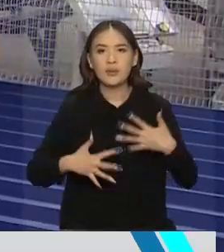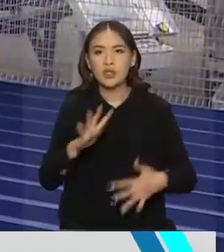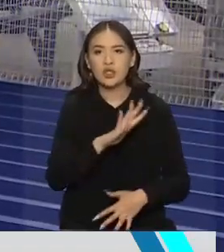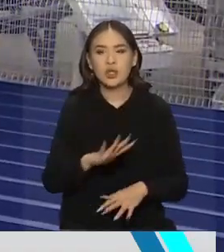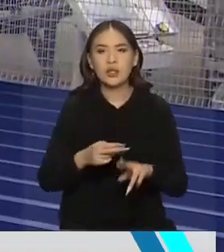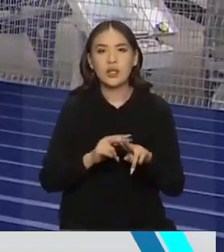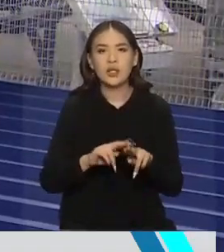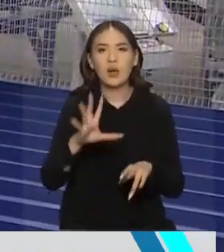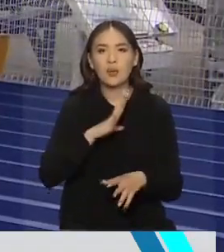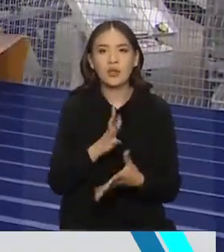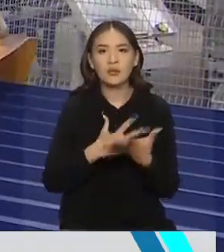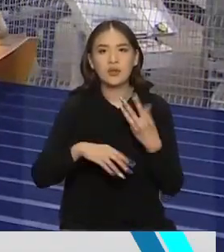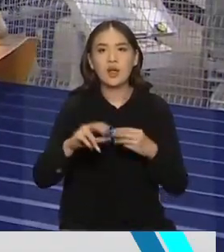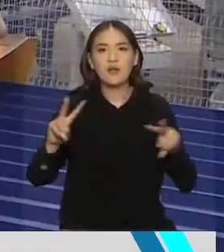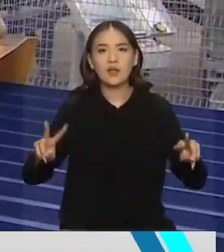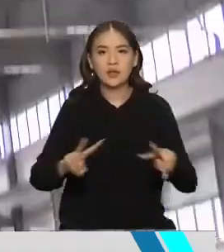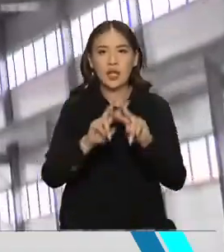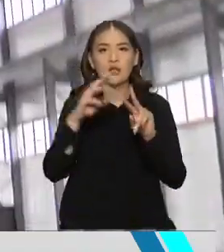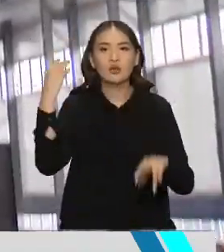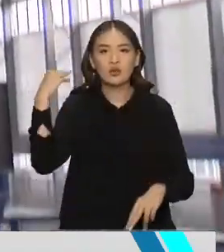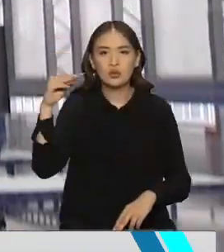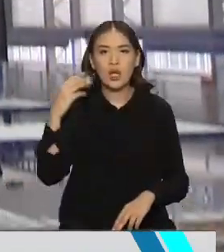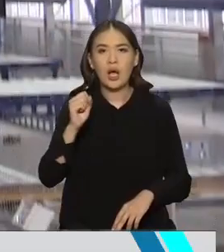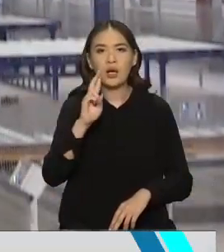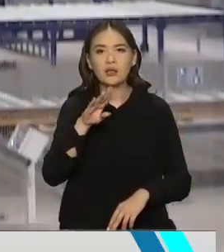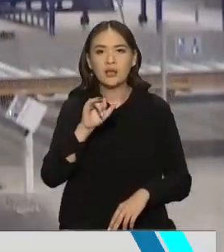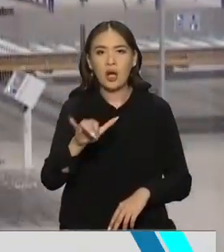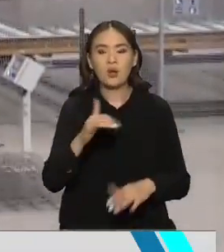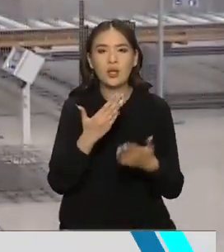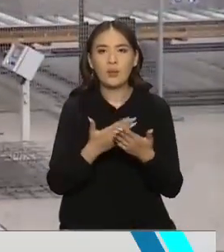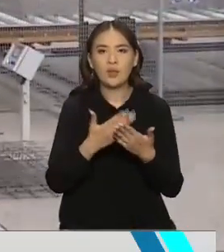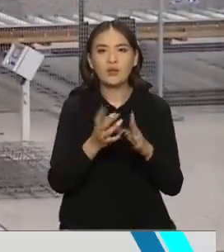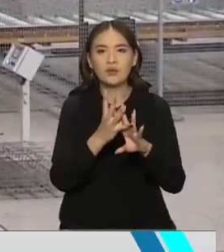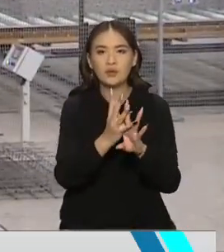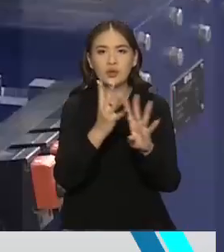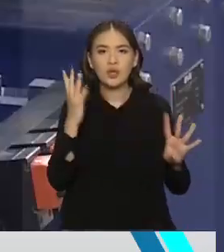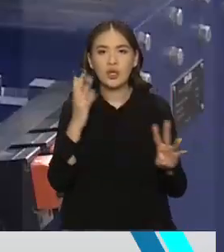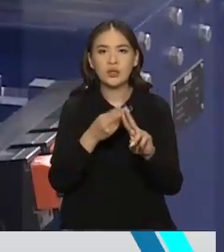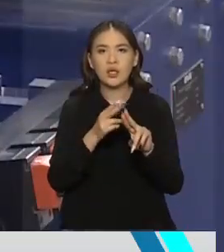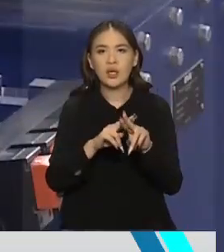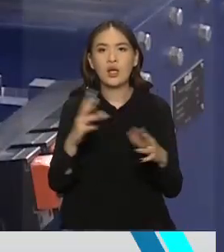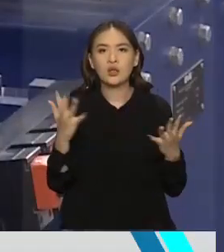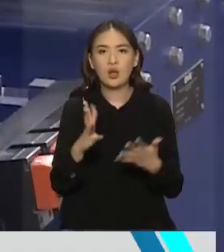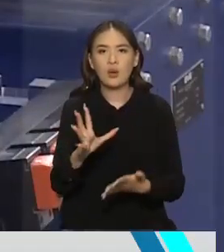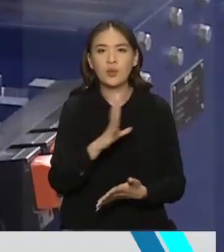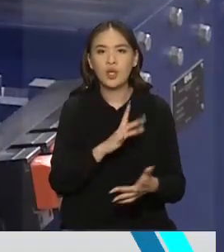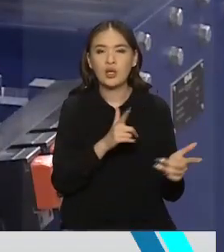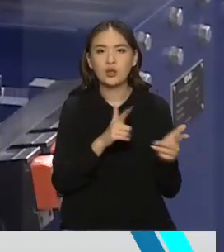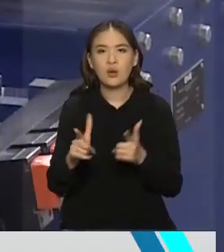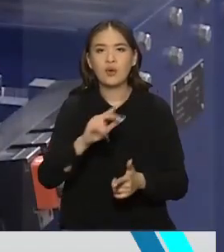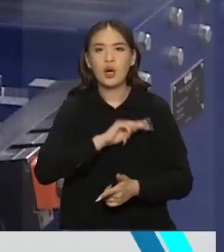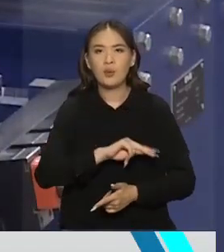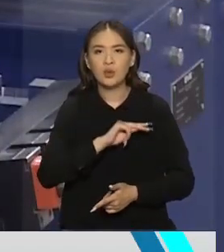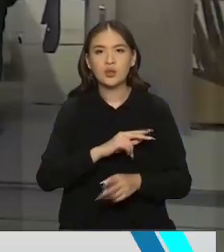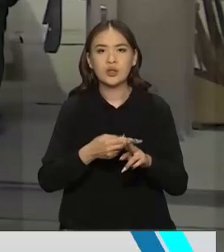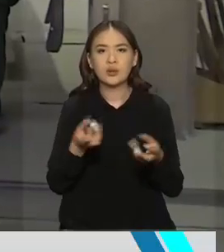ситуация такая не везде в Астане туркистане и Актау например выстраивается очередь из предпринимателей которые готовы работать